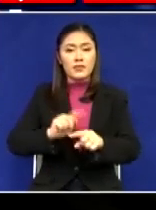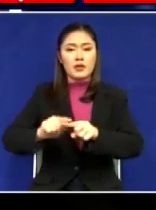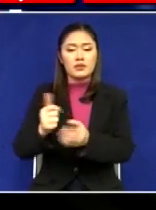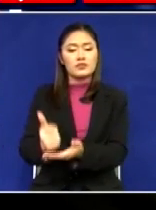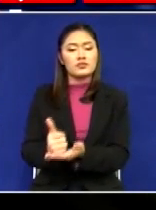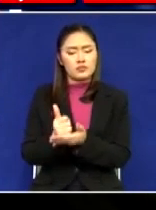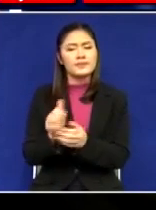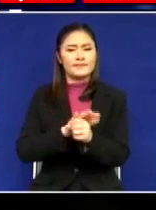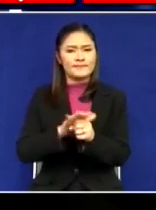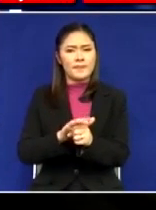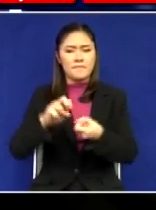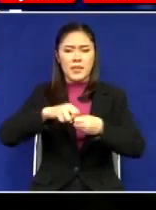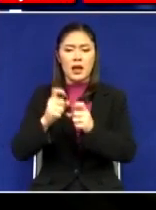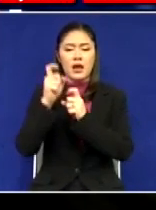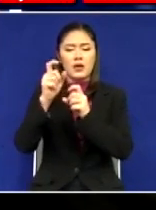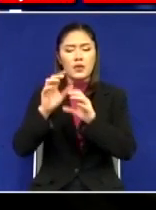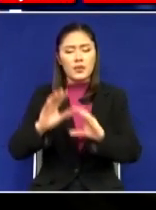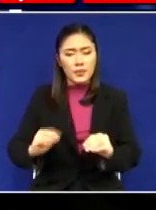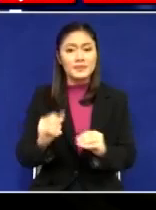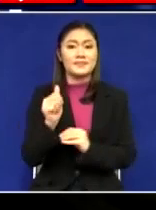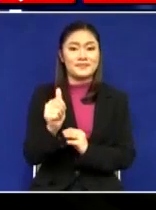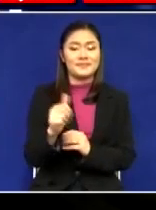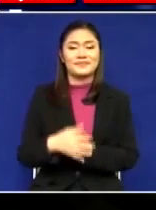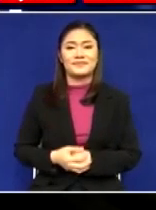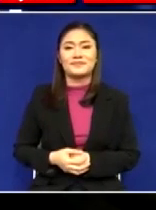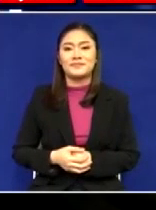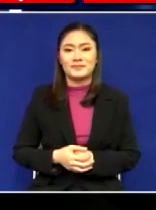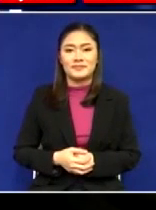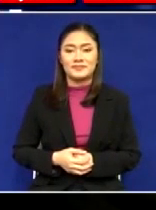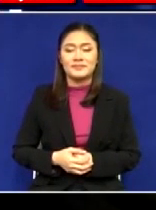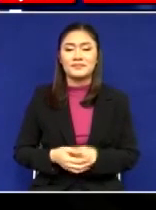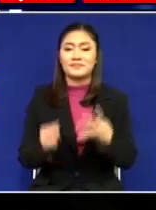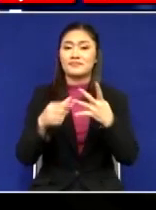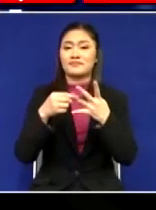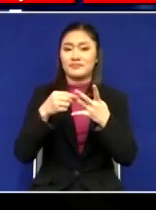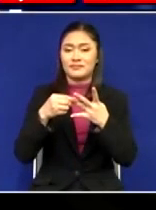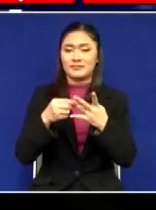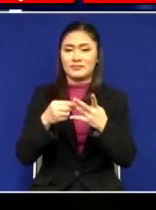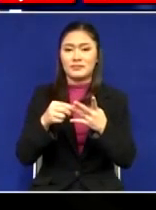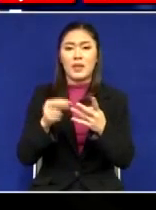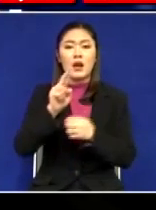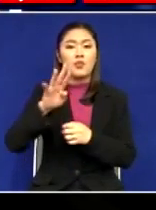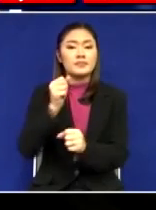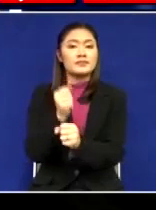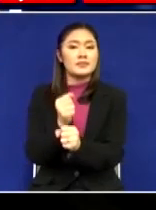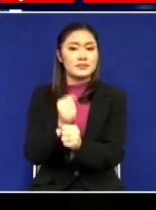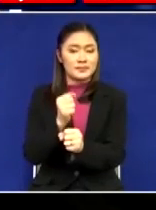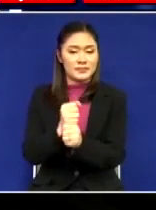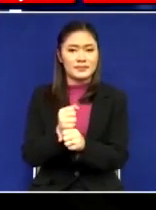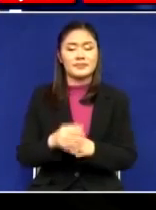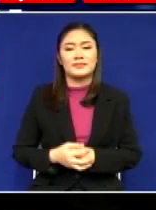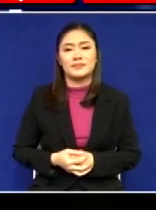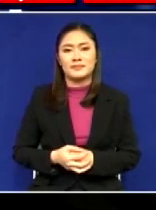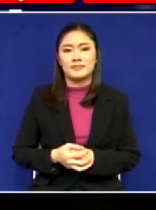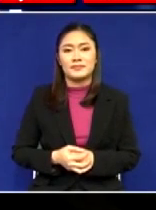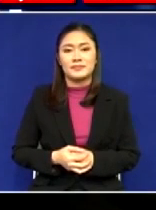ได้ช่วยลดความเสี่ยงได้ด้วยเหมือนกันนะครับถัดไปก็คือเรื่องของการปรับปรุงระบบงานการปรับปรุงระบบงาน